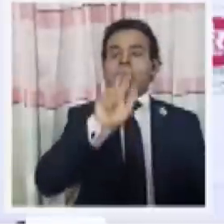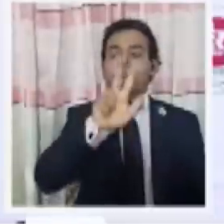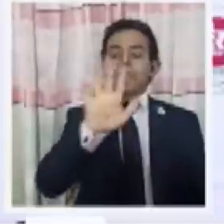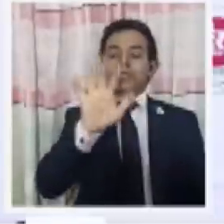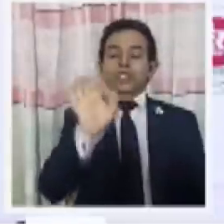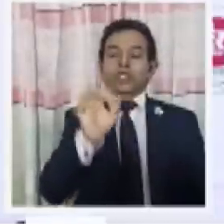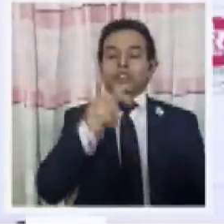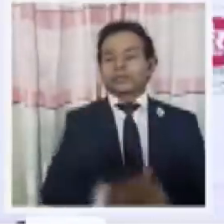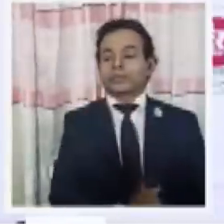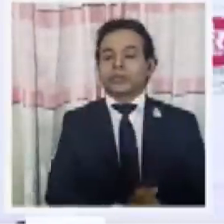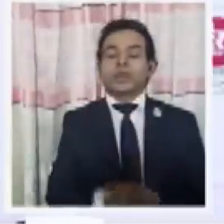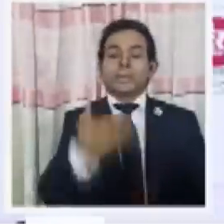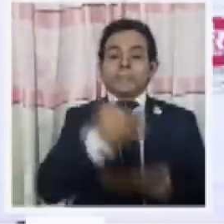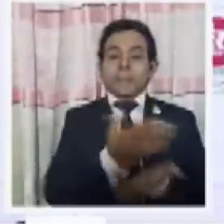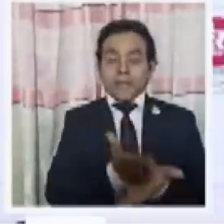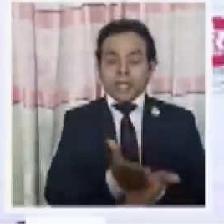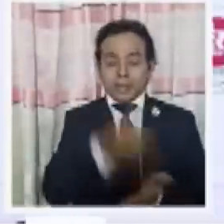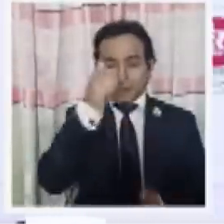51 থেকে 60 29.70% এবং